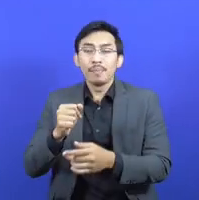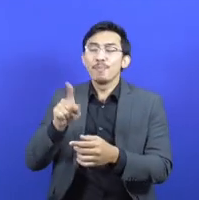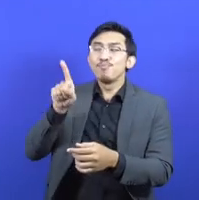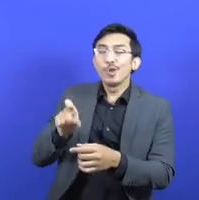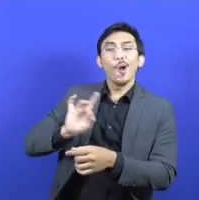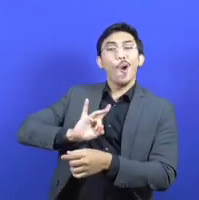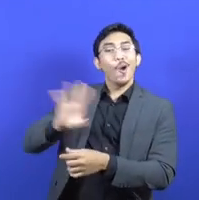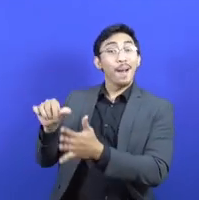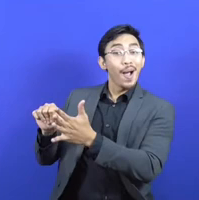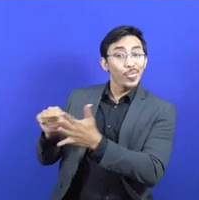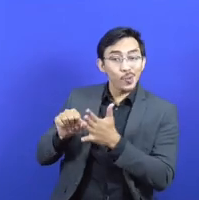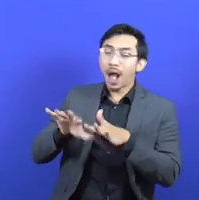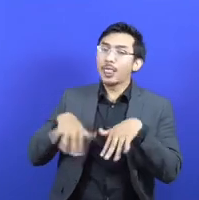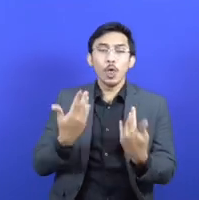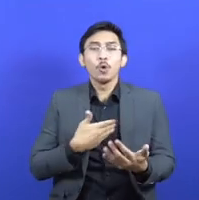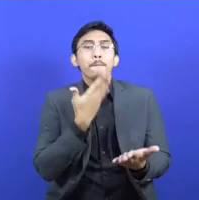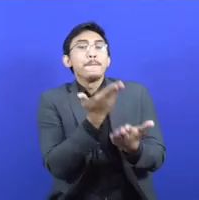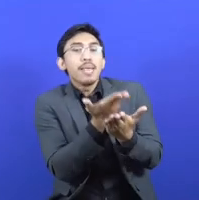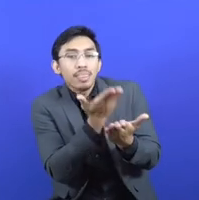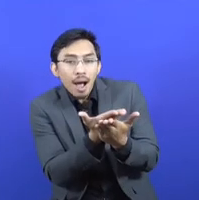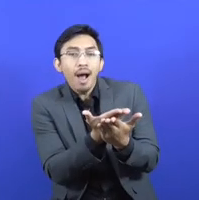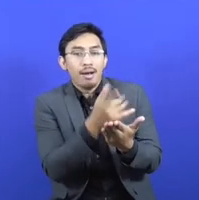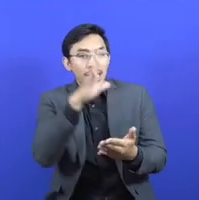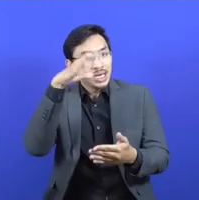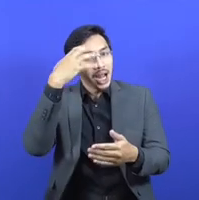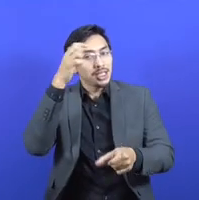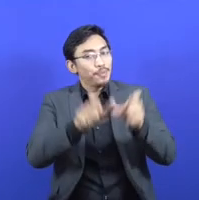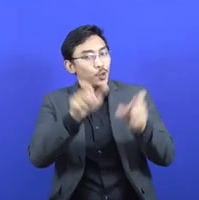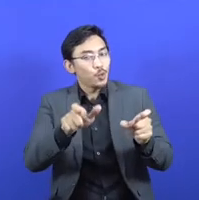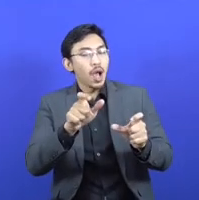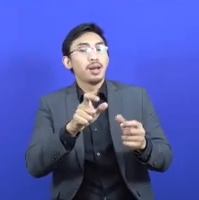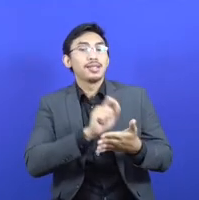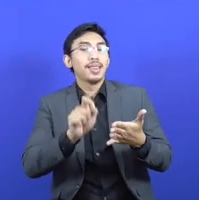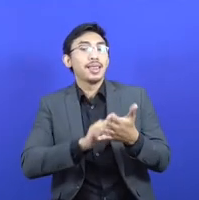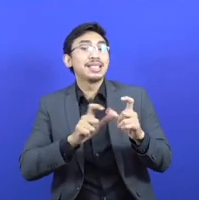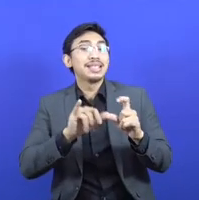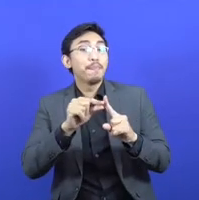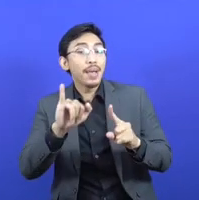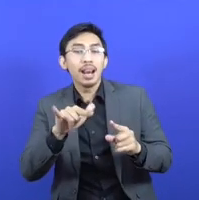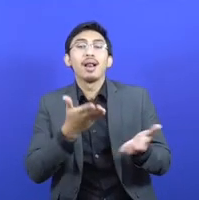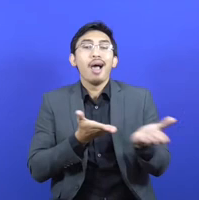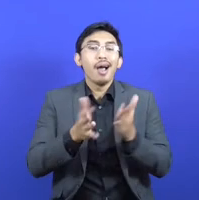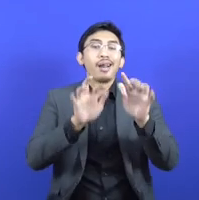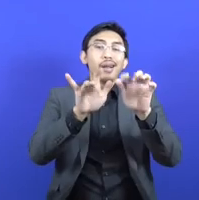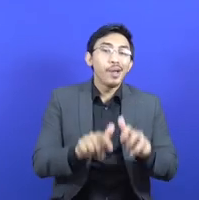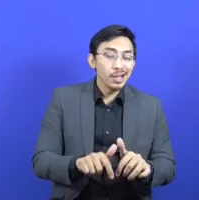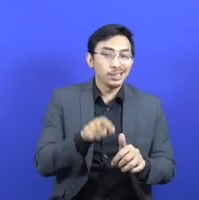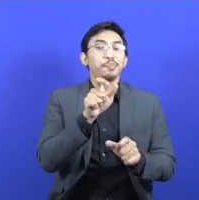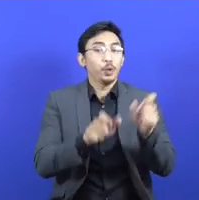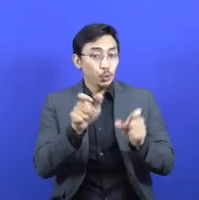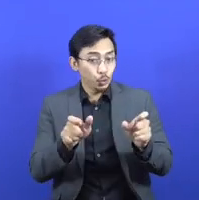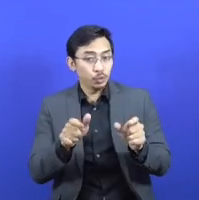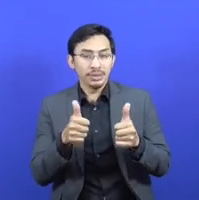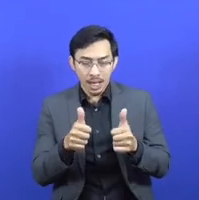dapat dilakukan dengan bantuan orang lain atau mengajukan permintaan ke Dinas Kependudukan dan Catatan Sipil atas layanan